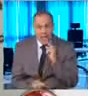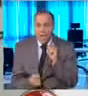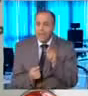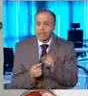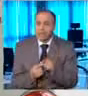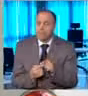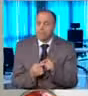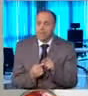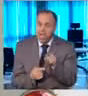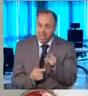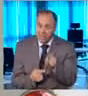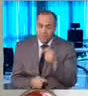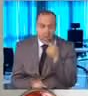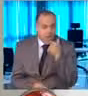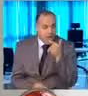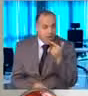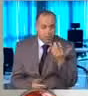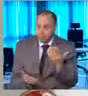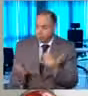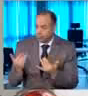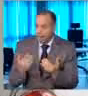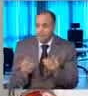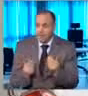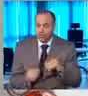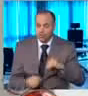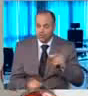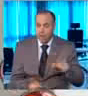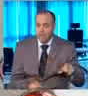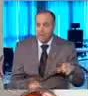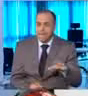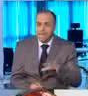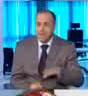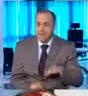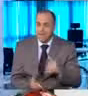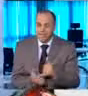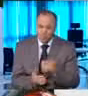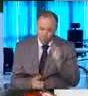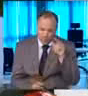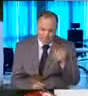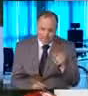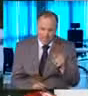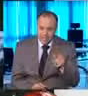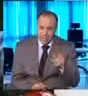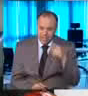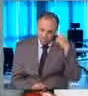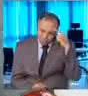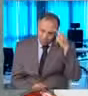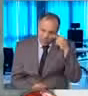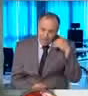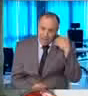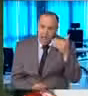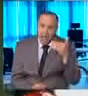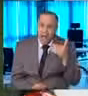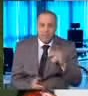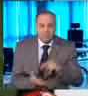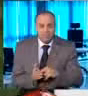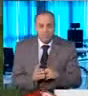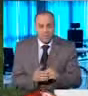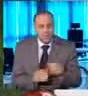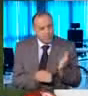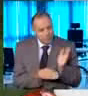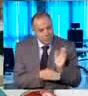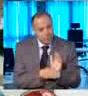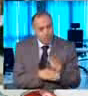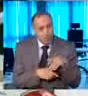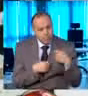هذه التظاهرة التي استقطبت عددا من شباب منطقة فوشانة على أمل أن تتجاوز أساليب التعريف